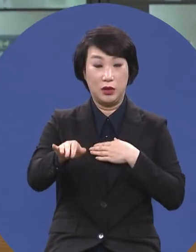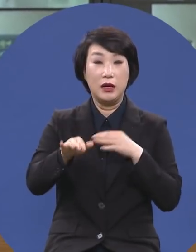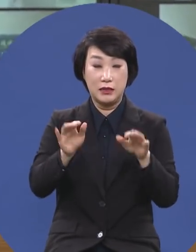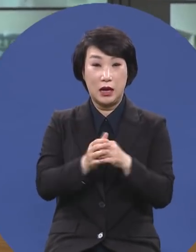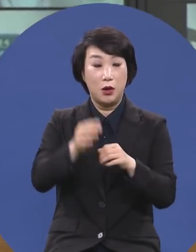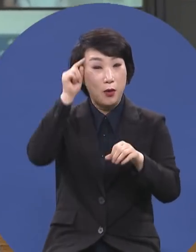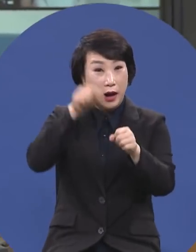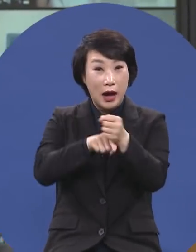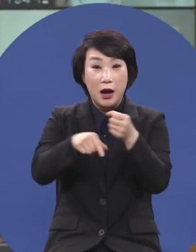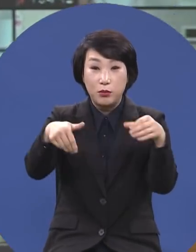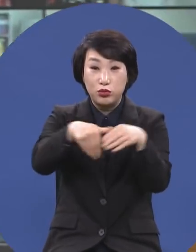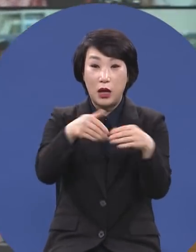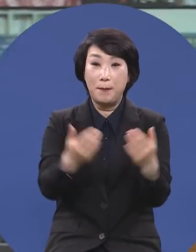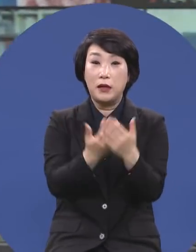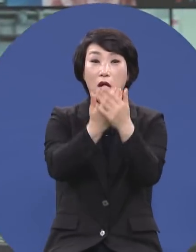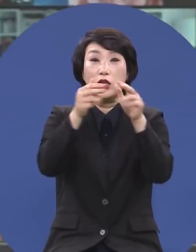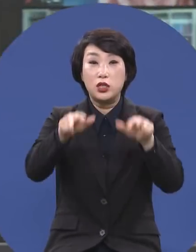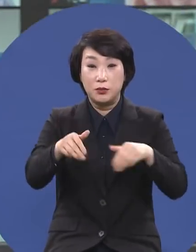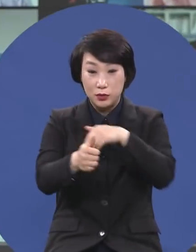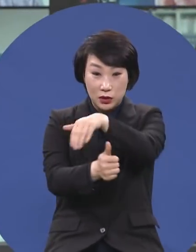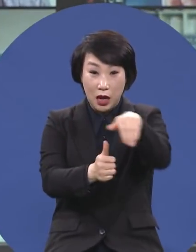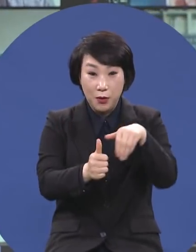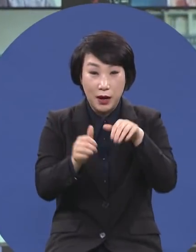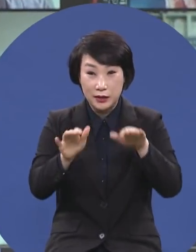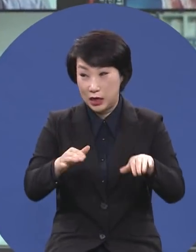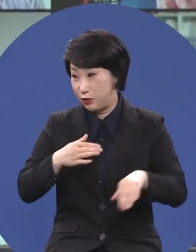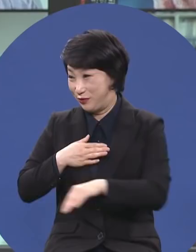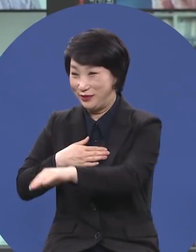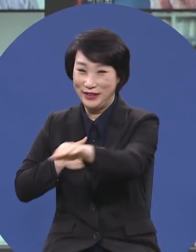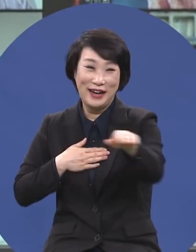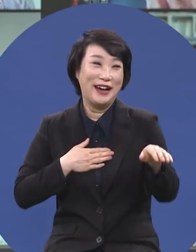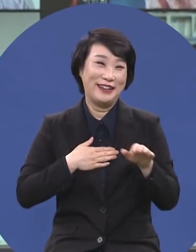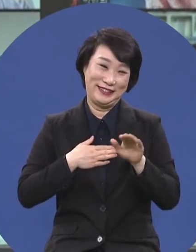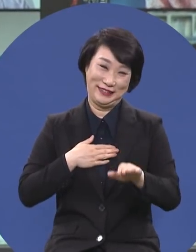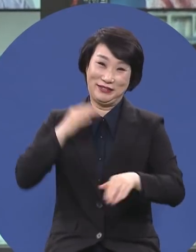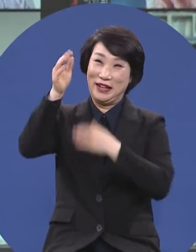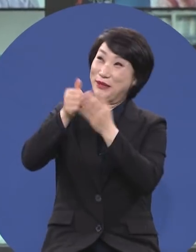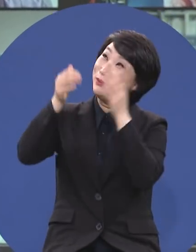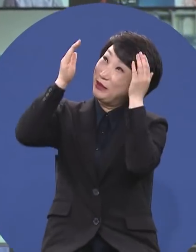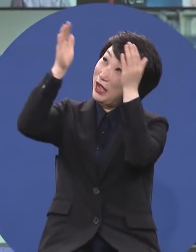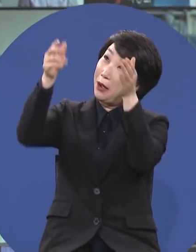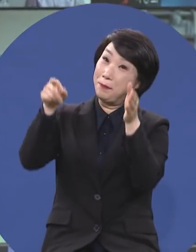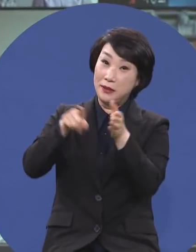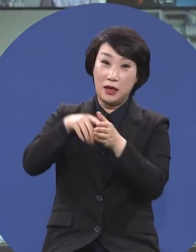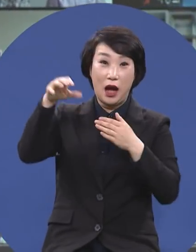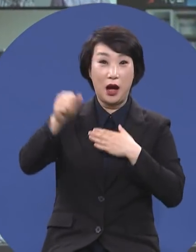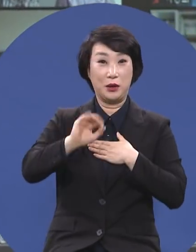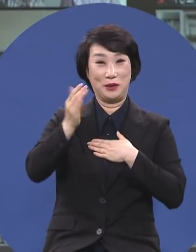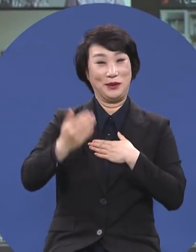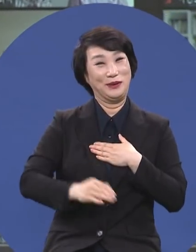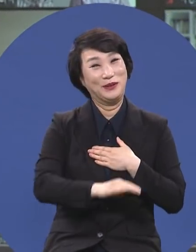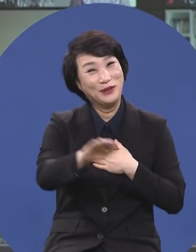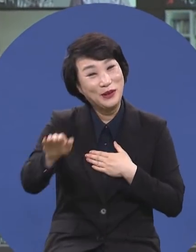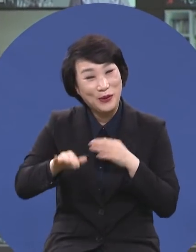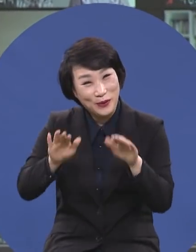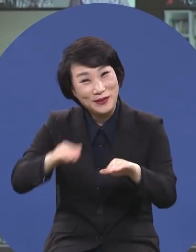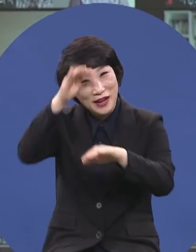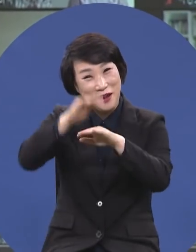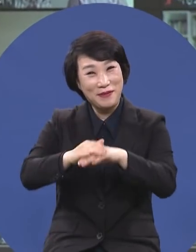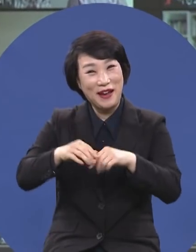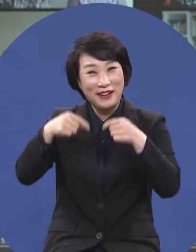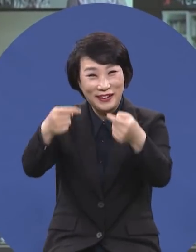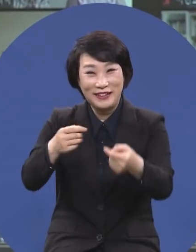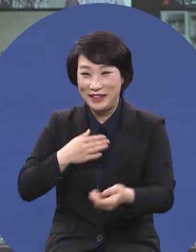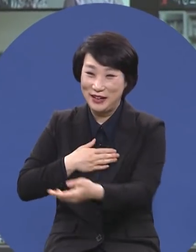고도로 발달된 이 시대 속에서 우리가 하나님을 향한 믿음을 갖게 되어 오늘 예배하게